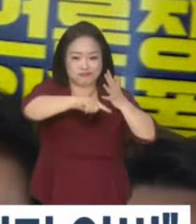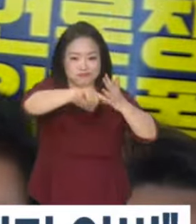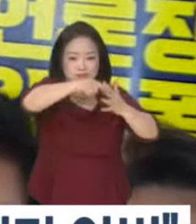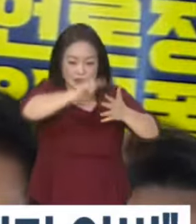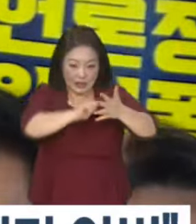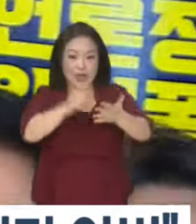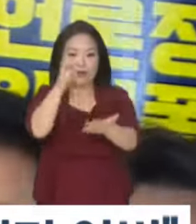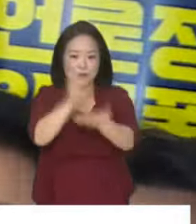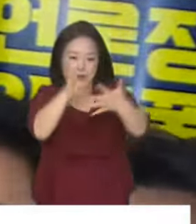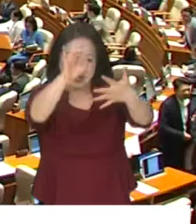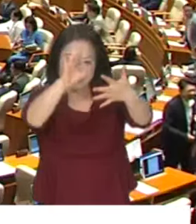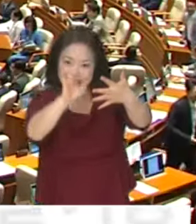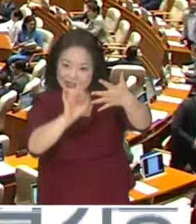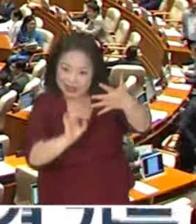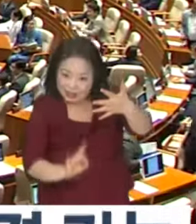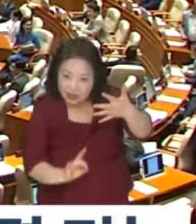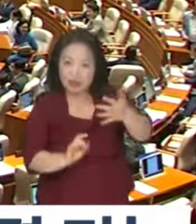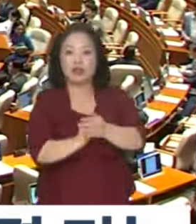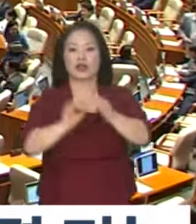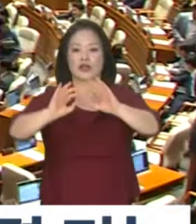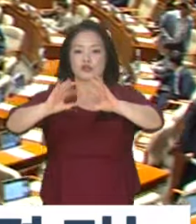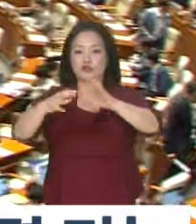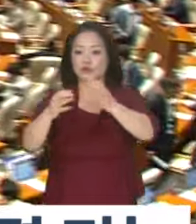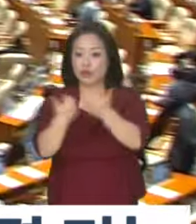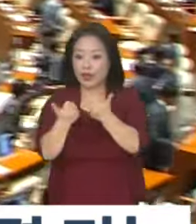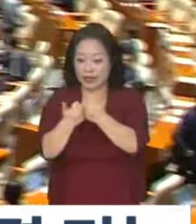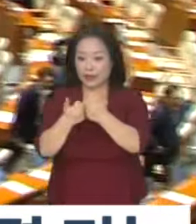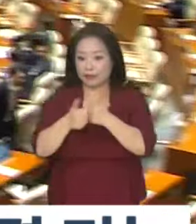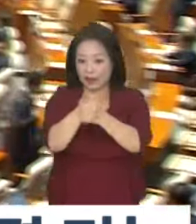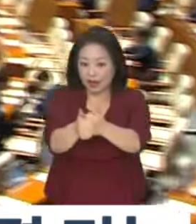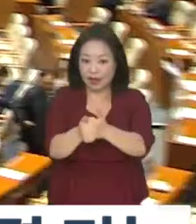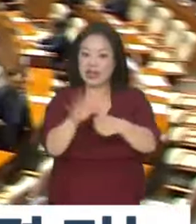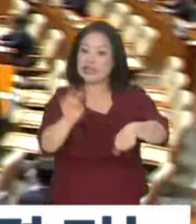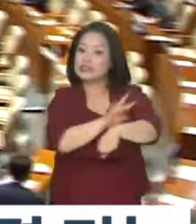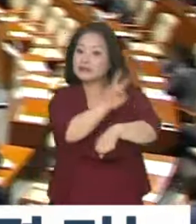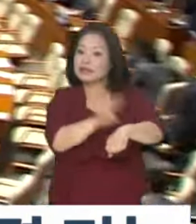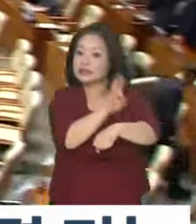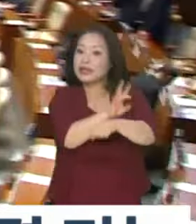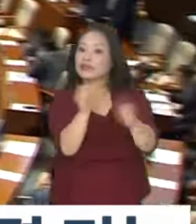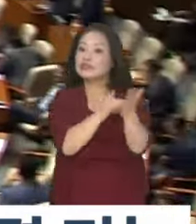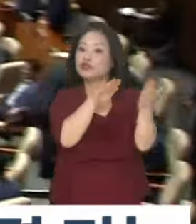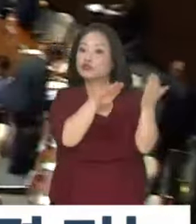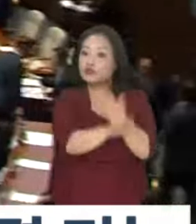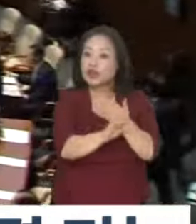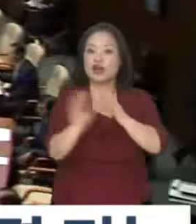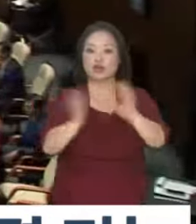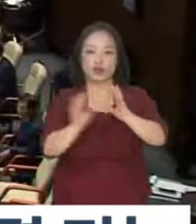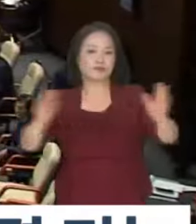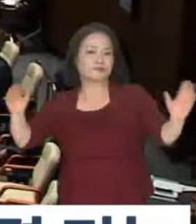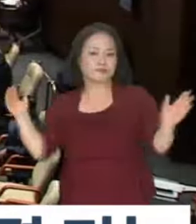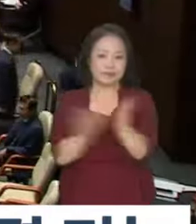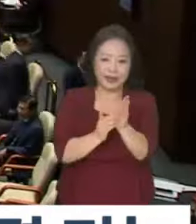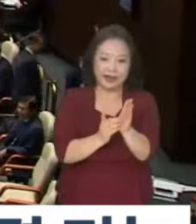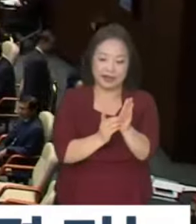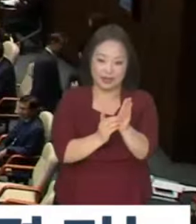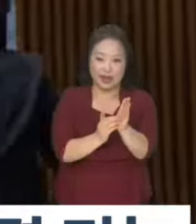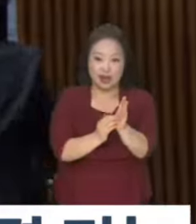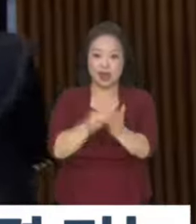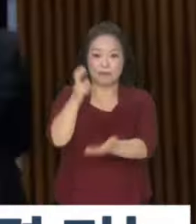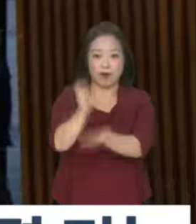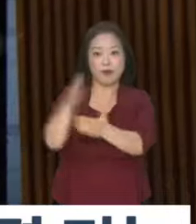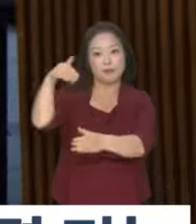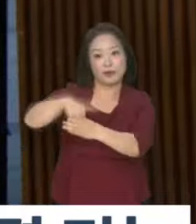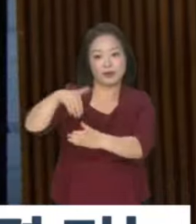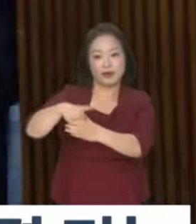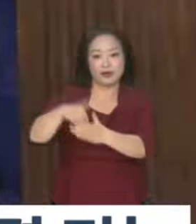진행됩니다. 민주당은 국회법에 따라 법안마다 24시간이 지나면 토론 종결 투표를 하고 법안을